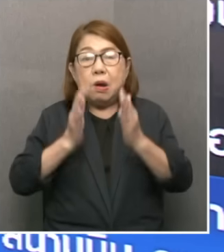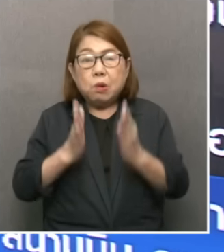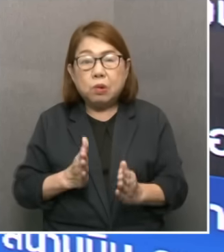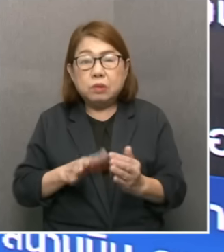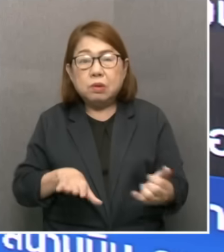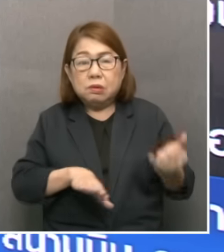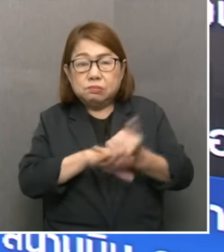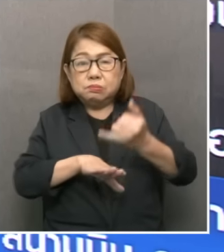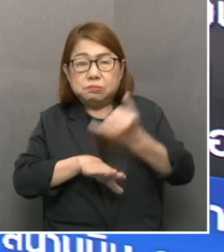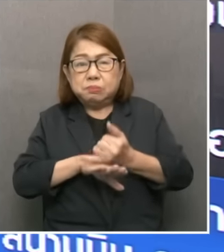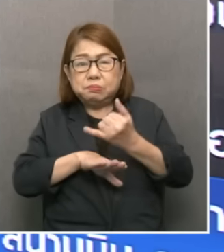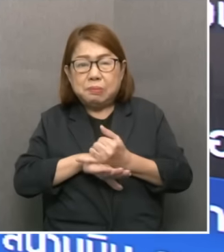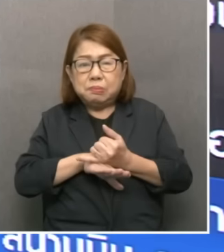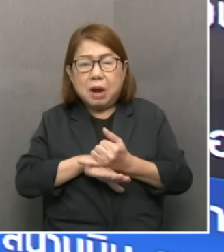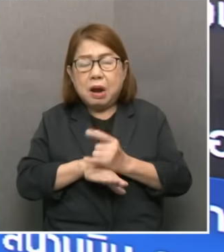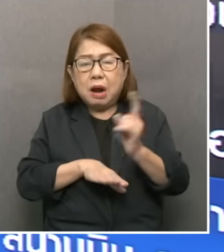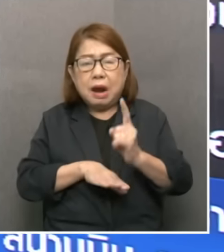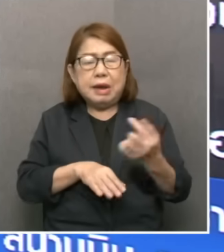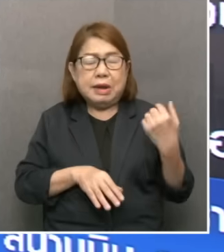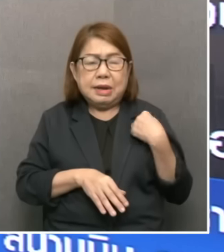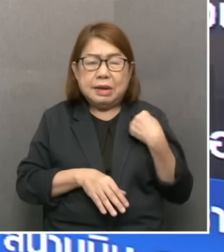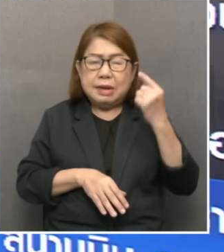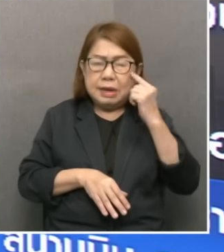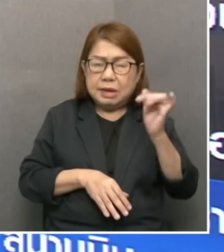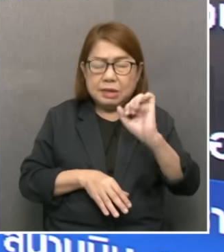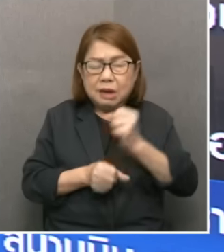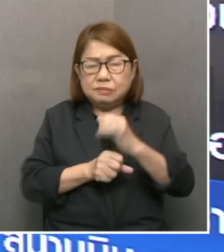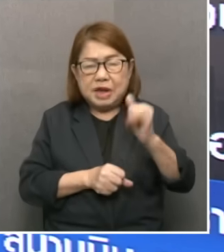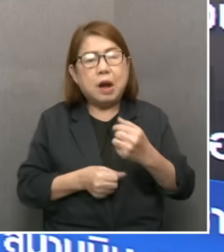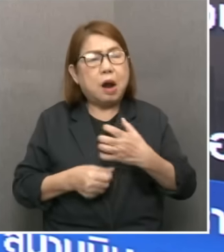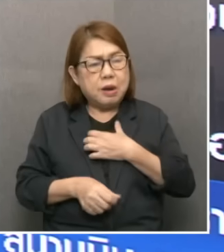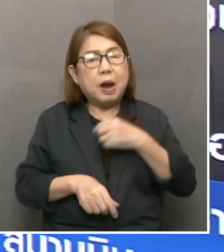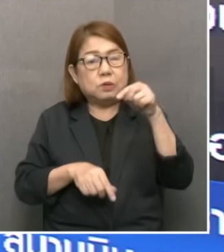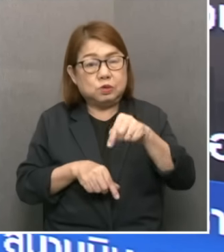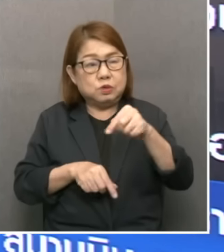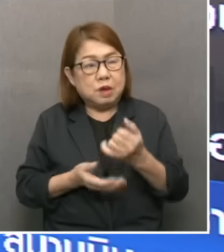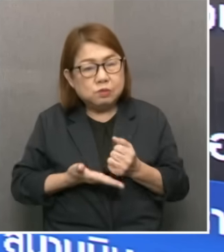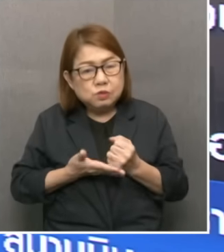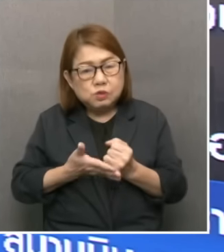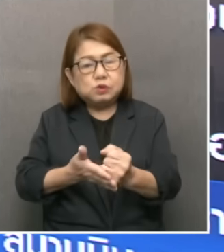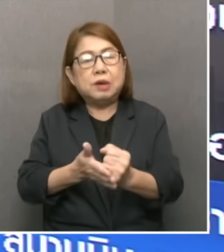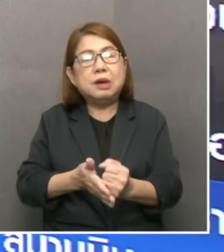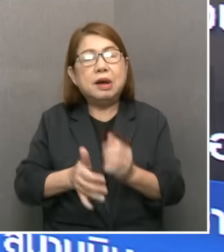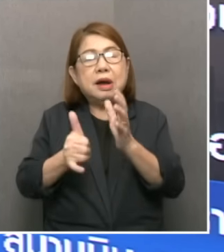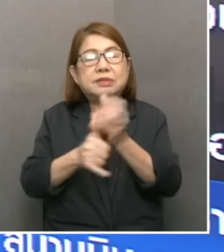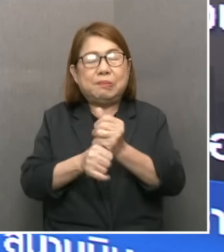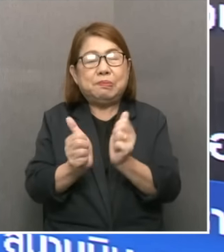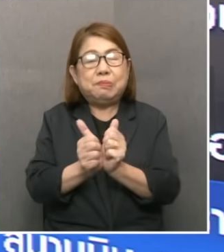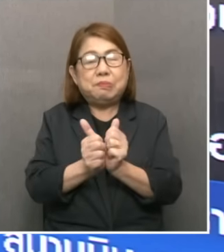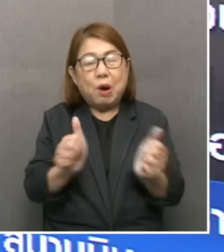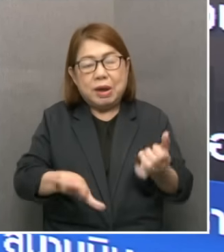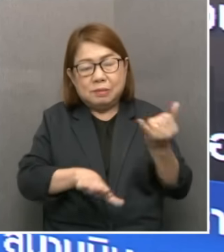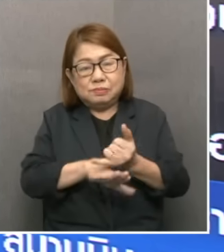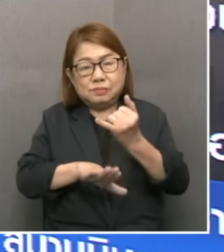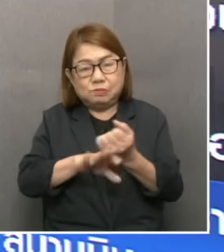อพยพคนหนีออกมาเพราะฉะนั้นเราพยายามที่จะใช้เส้นทางนี้ในการอพยพตัวประกันออกมานะคะเมื่อออกมาตรงนี้ได้แล้ว